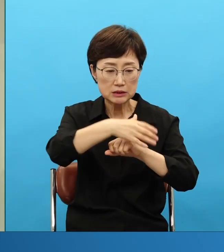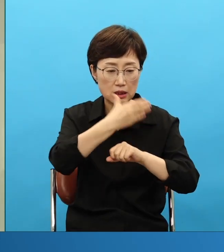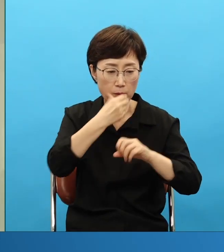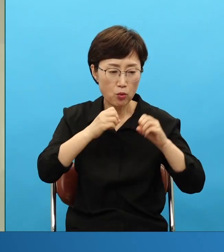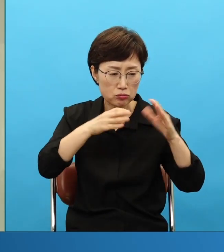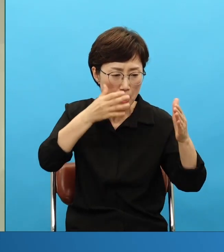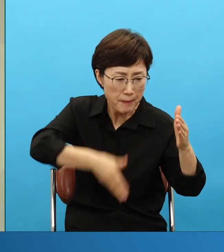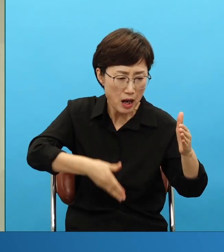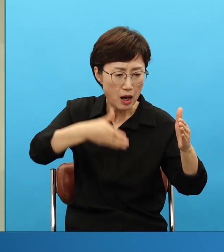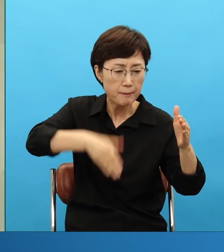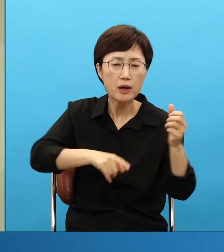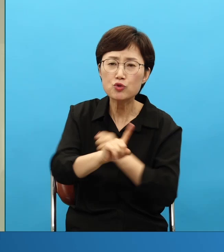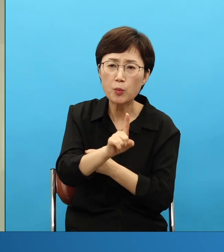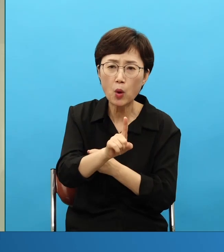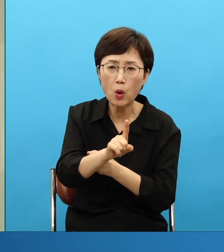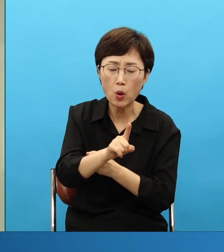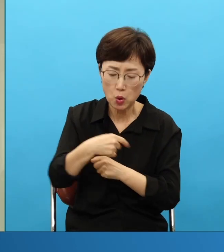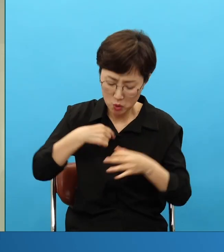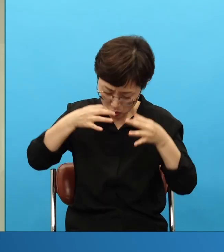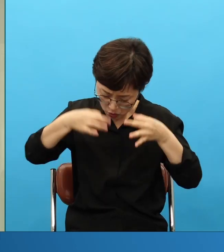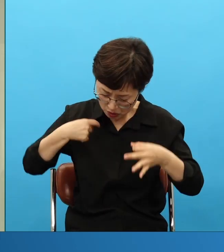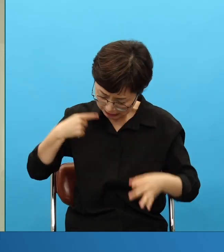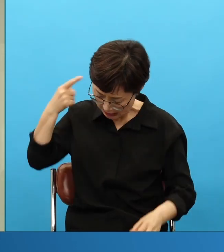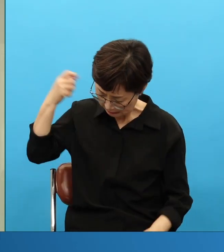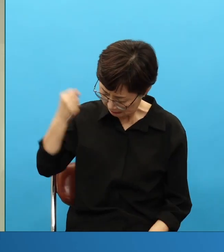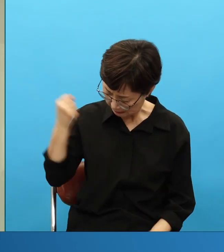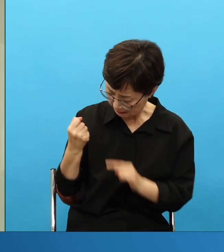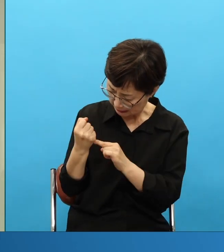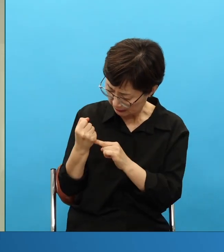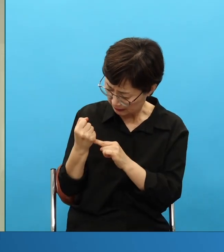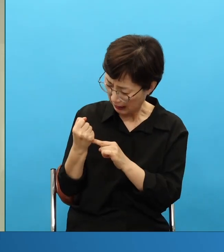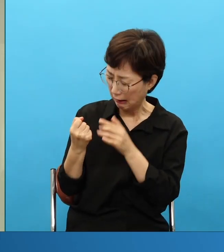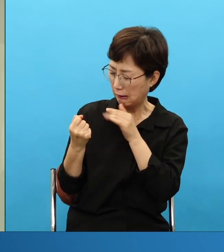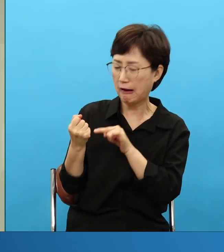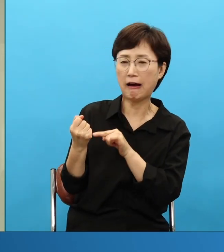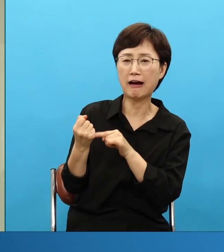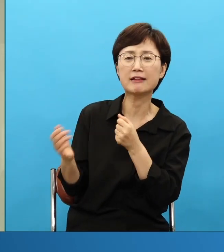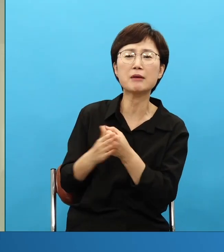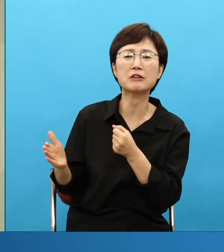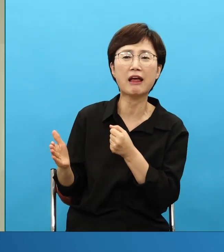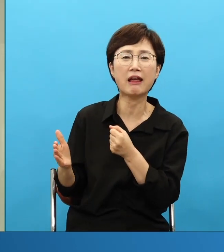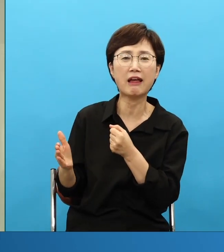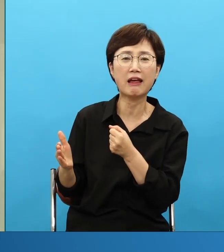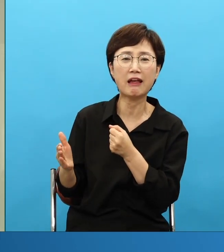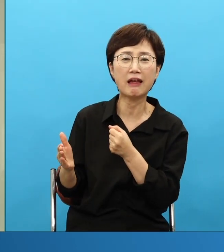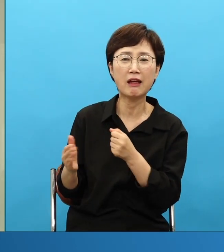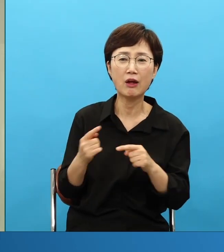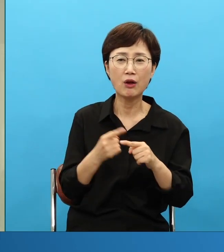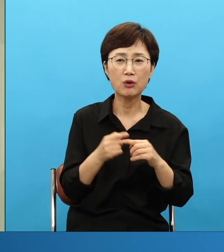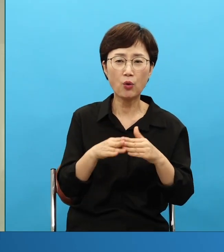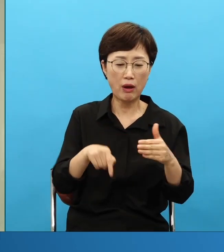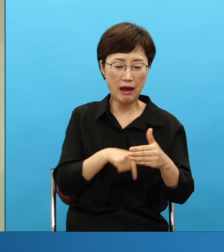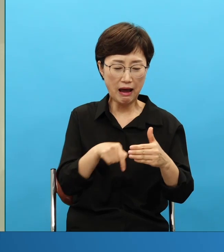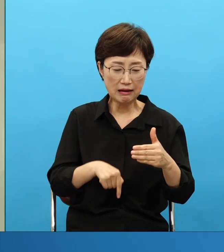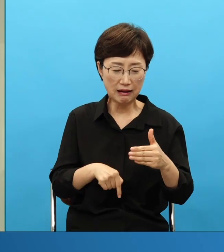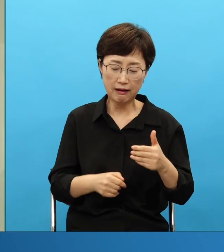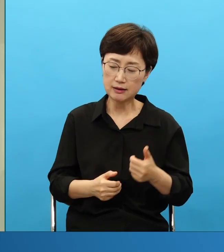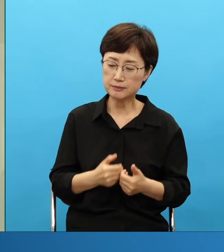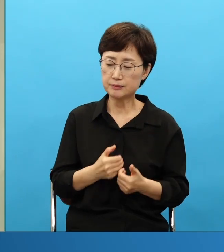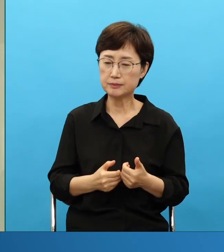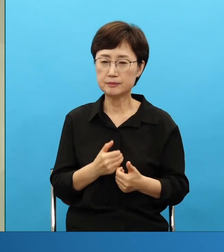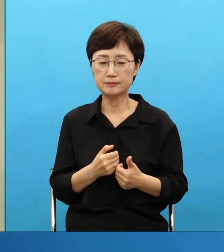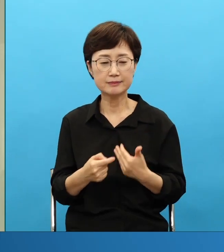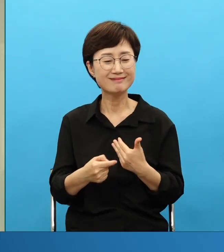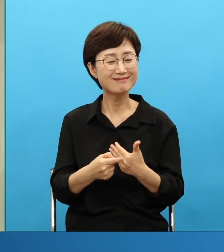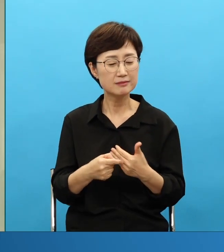때문에 안 된다는 거예요. And so it's that very reason that prevents us from doing 교회 world 안에 evangelization right 사소한 거 now. 복음도 아닌 거 이거 시간 다 보내요. The petty little things inside of the church, the things that are